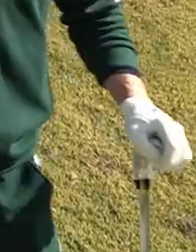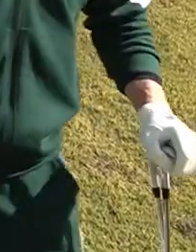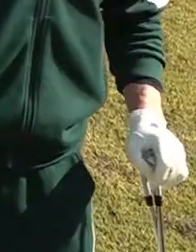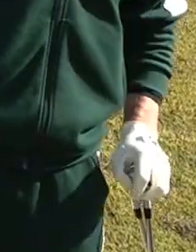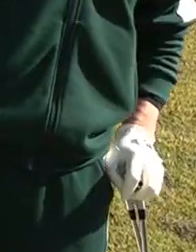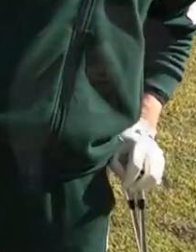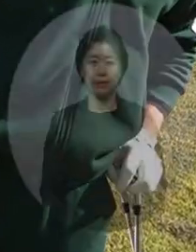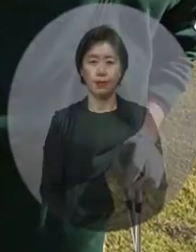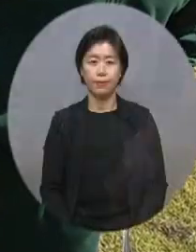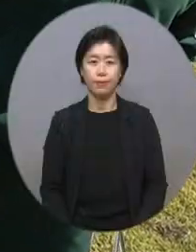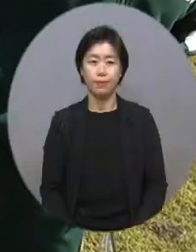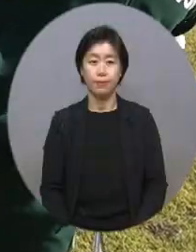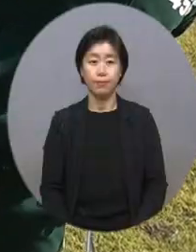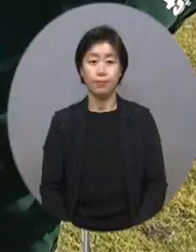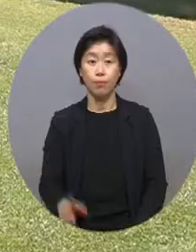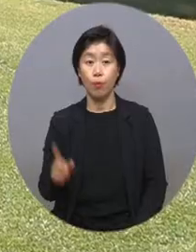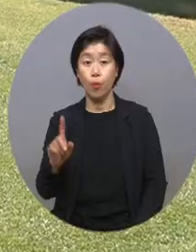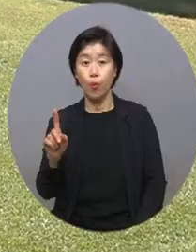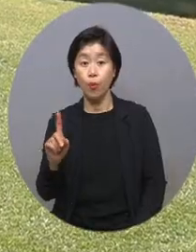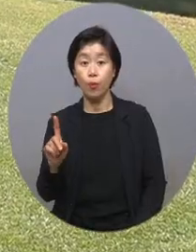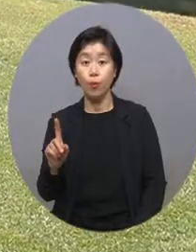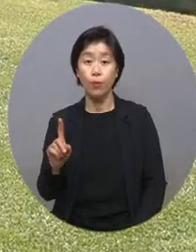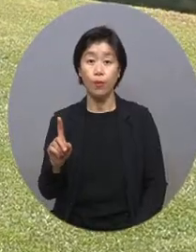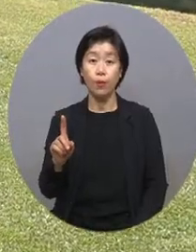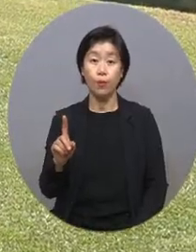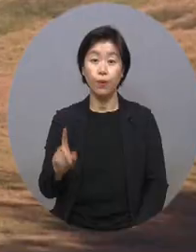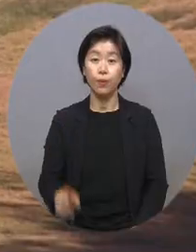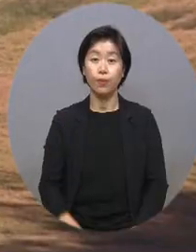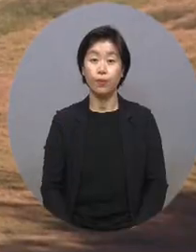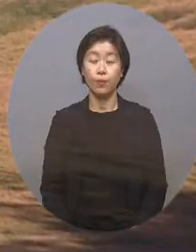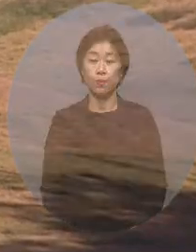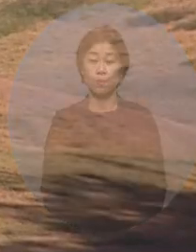오! 어? 괜찮아? 나